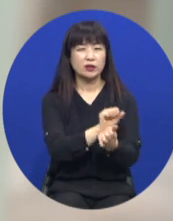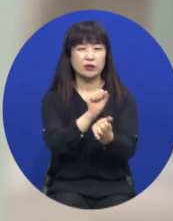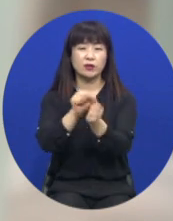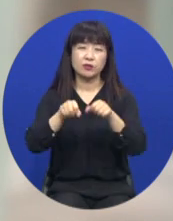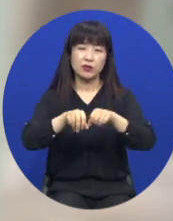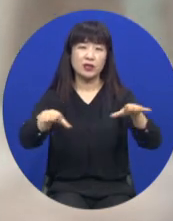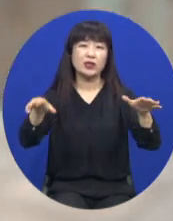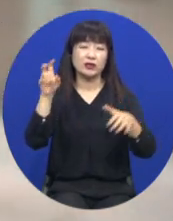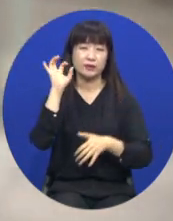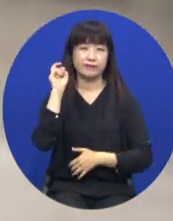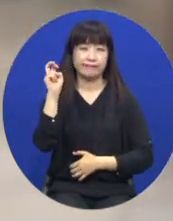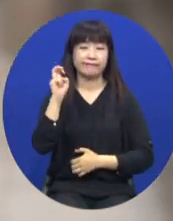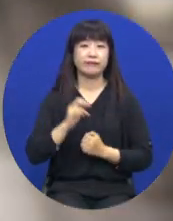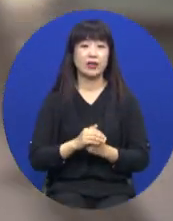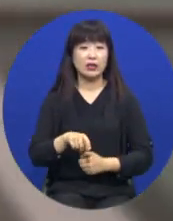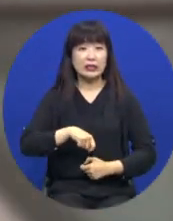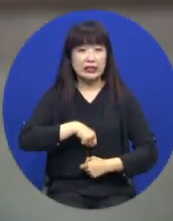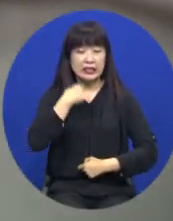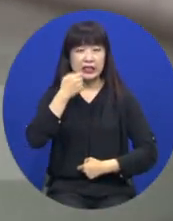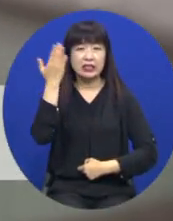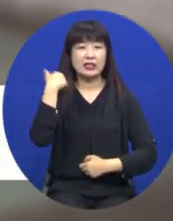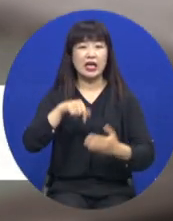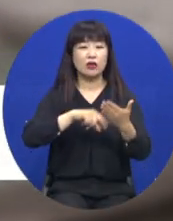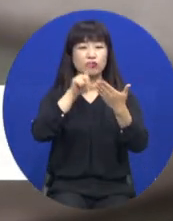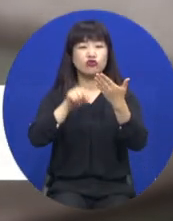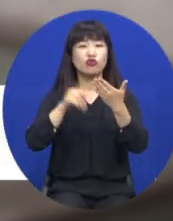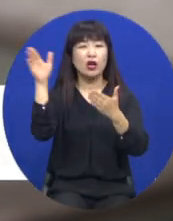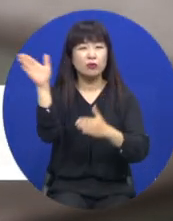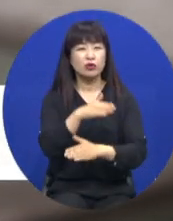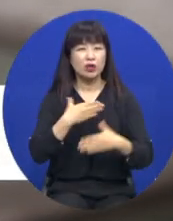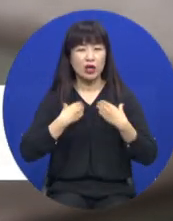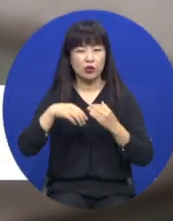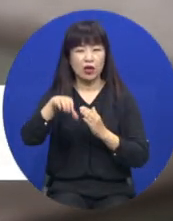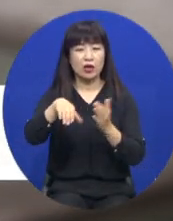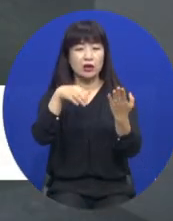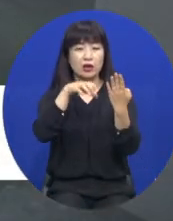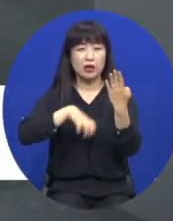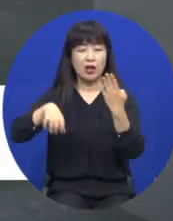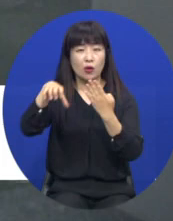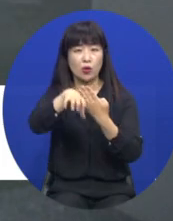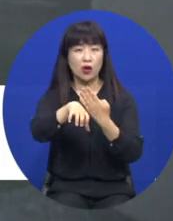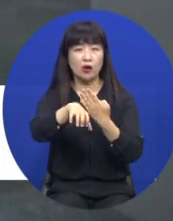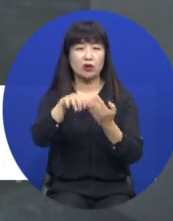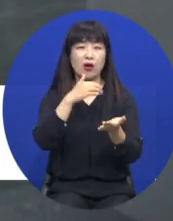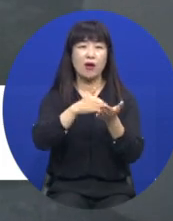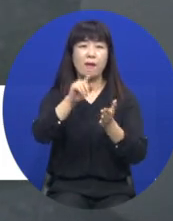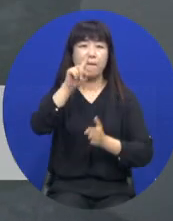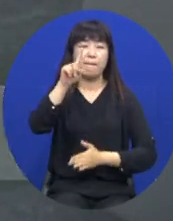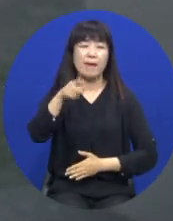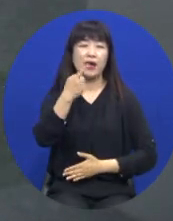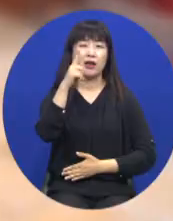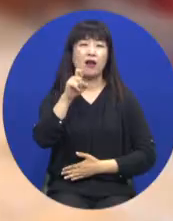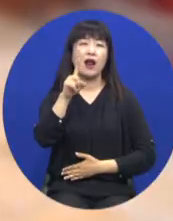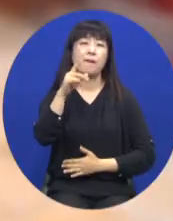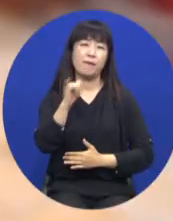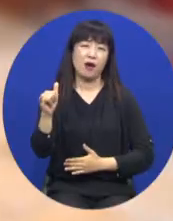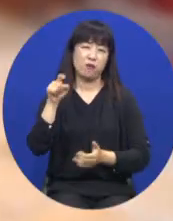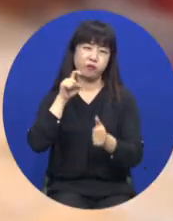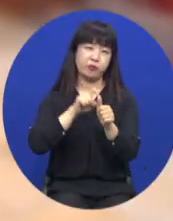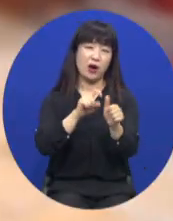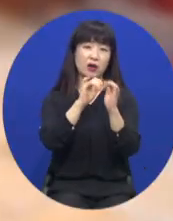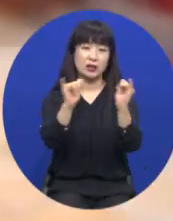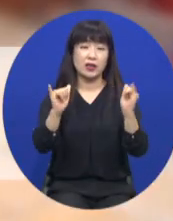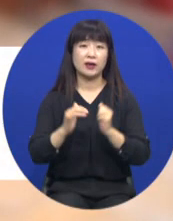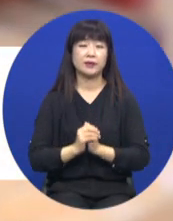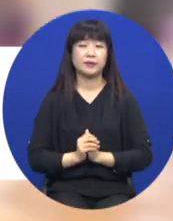발생하고 있습니다. 실제 지난해 9월부터 사우나 4곳에서 비롯된 확진자는 111명. 차같이 마시지